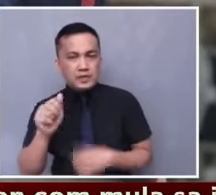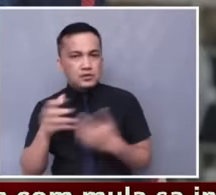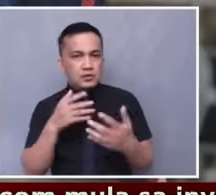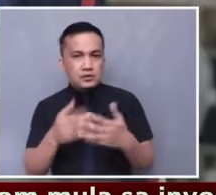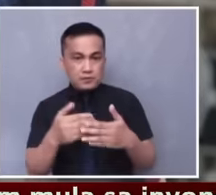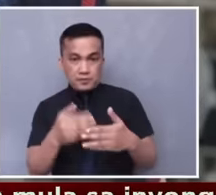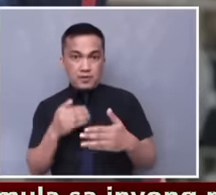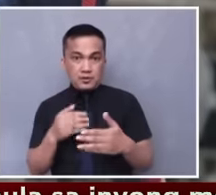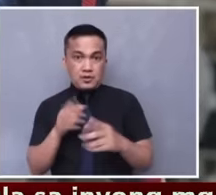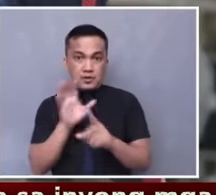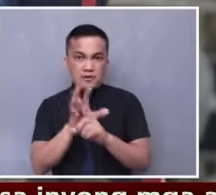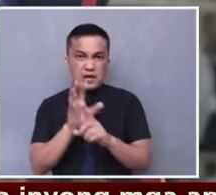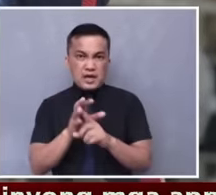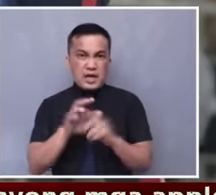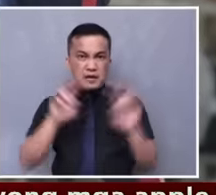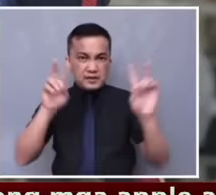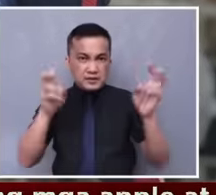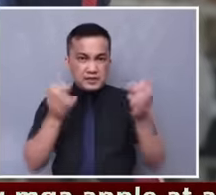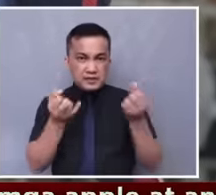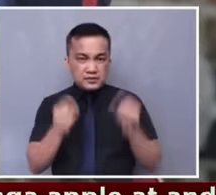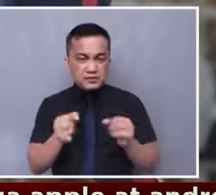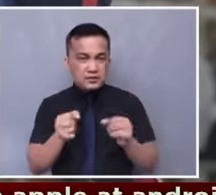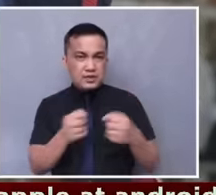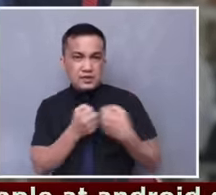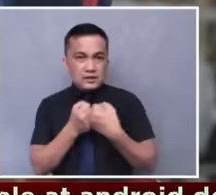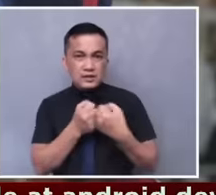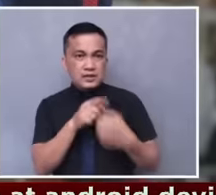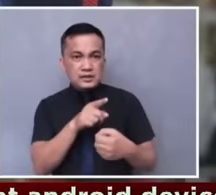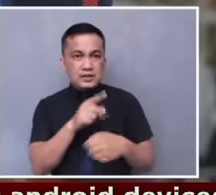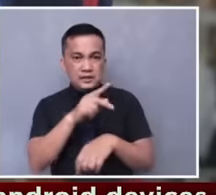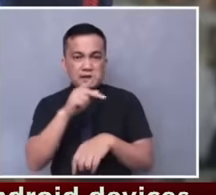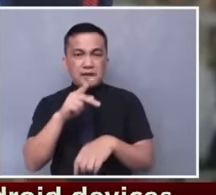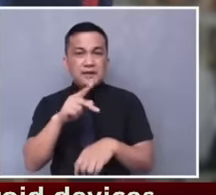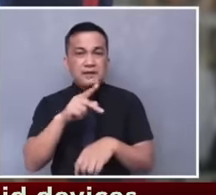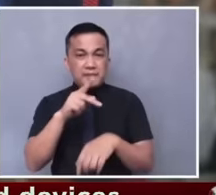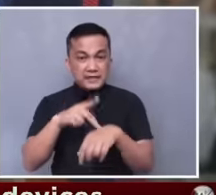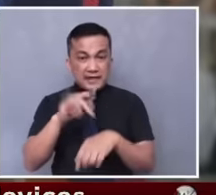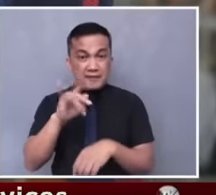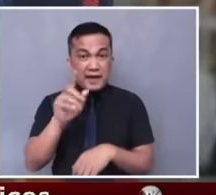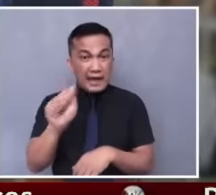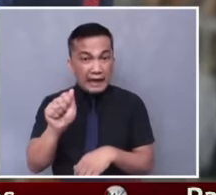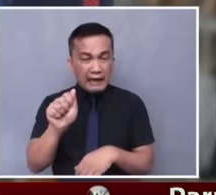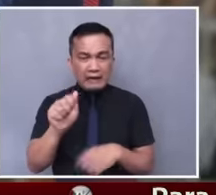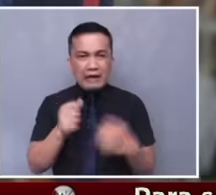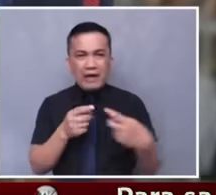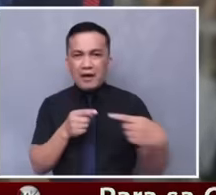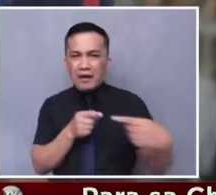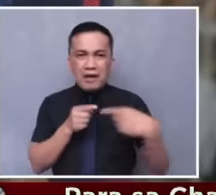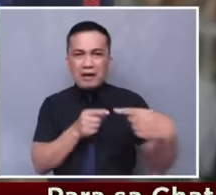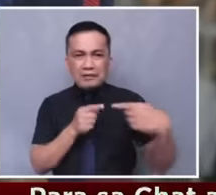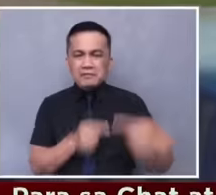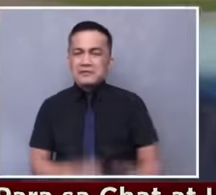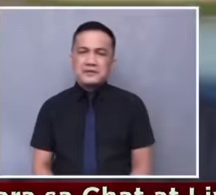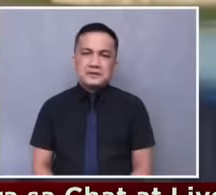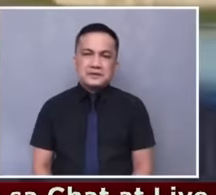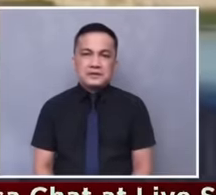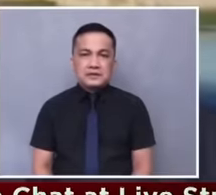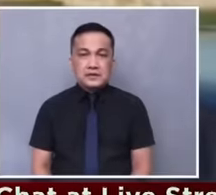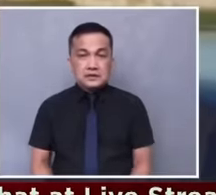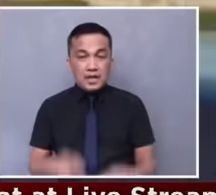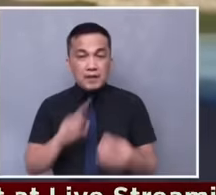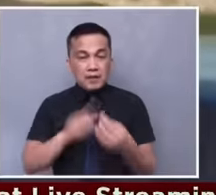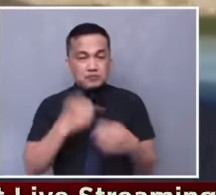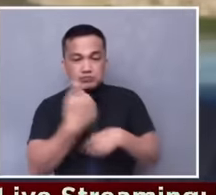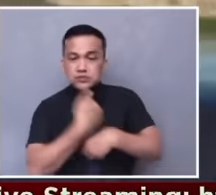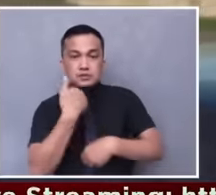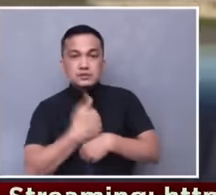ang issue sa pagitan ng atleta at ng Philippine Athletics Track and Field Association o PATAFA. Kaugnay sa mga akusasyong hindi umano